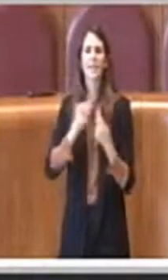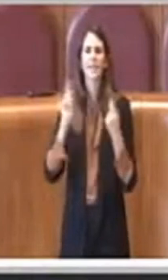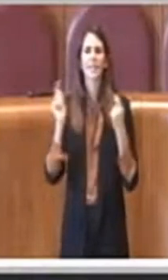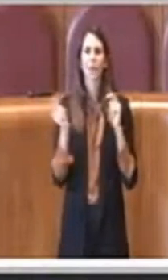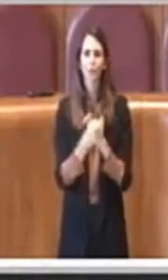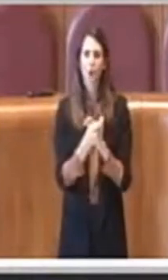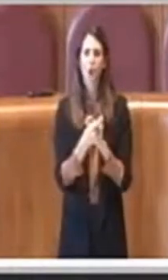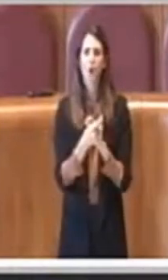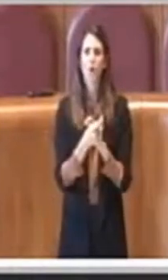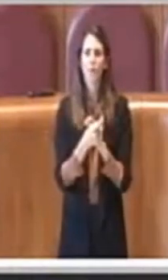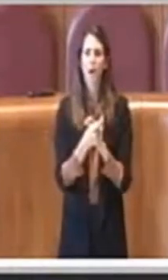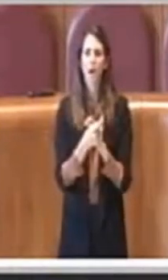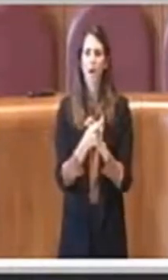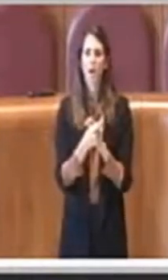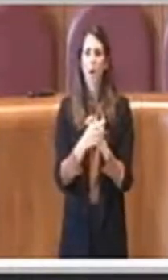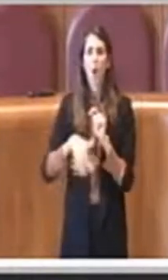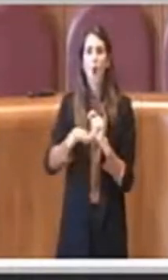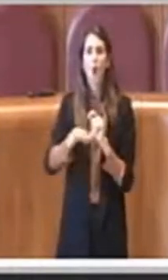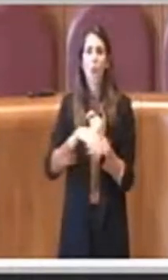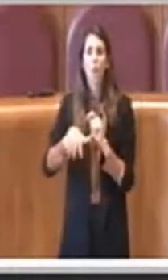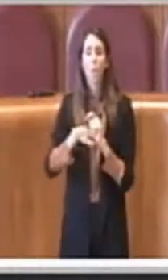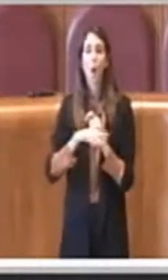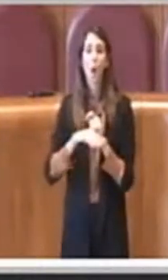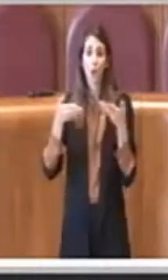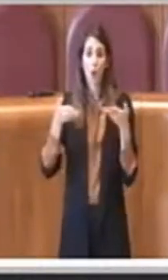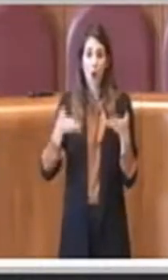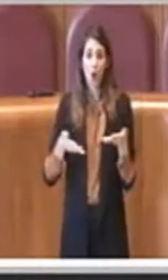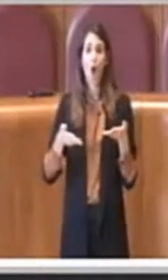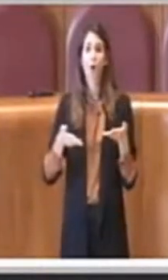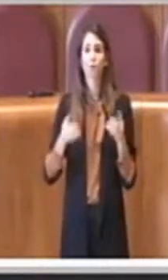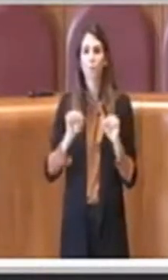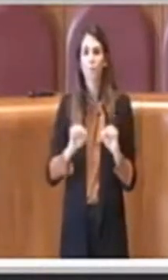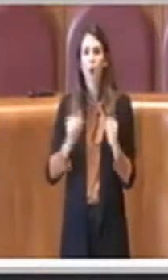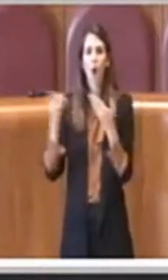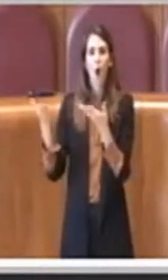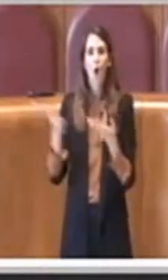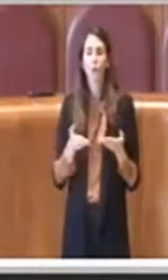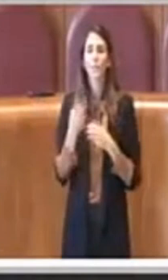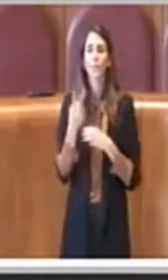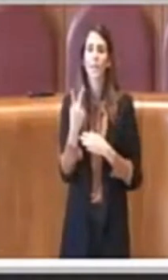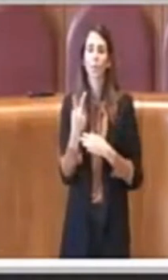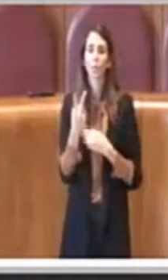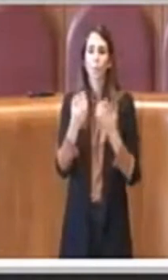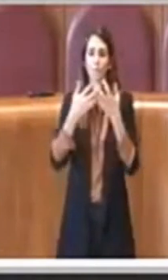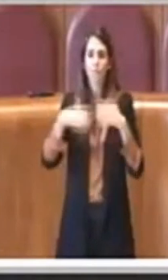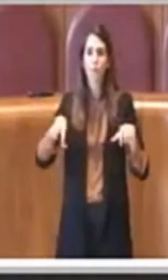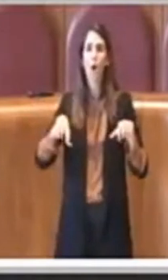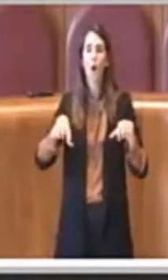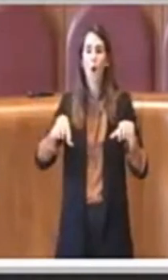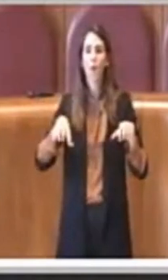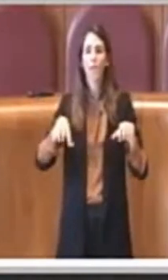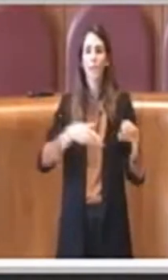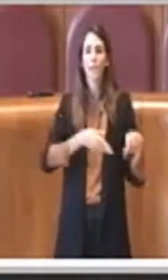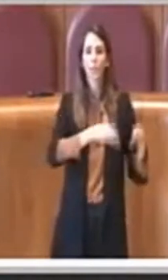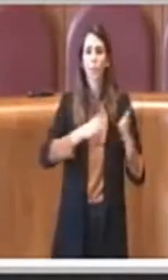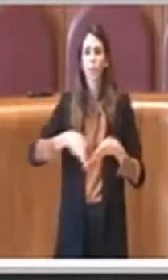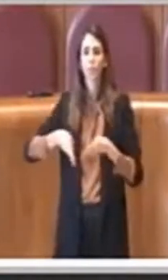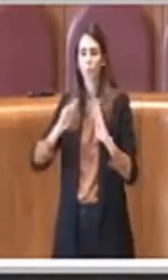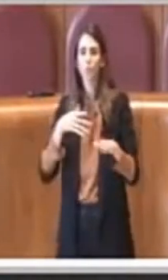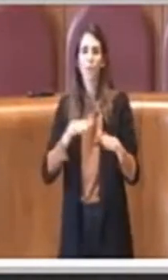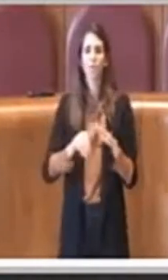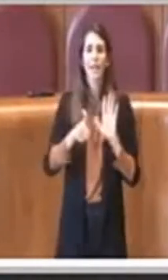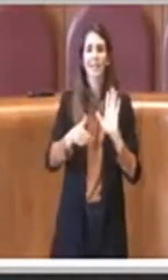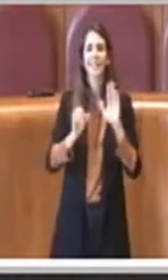trasformare chiaramente dei luoghi oggi che possono ospitare questi due poli impiantistici che andrebbero a trattare 60.000